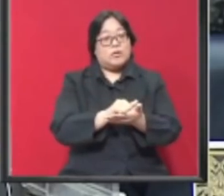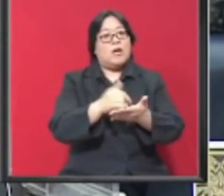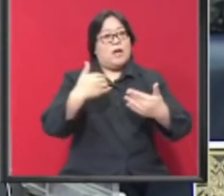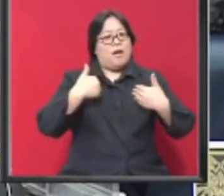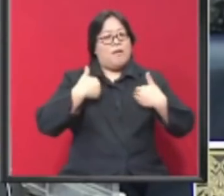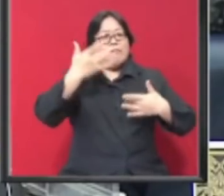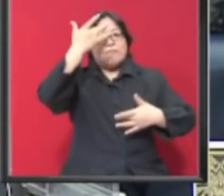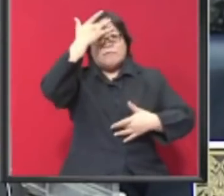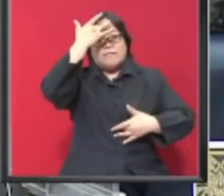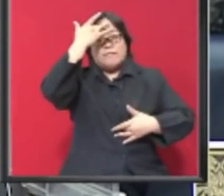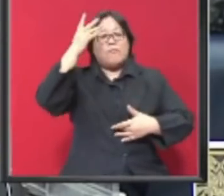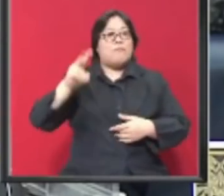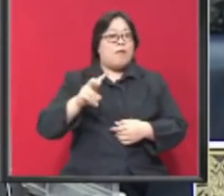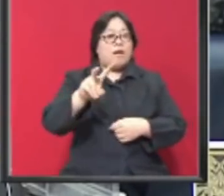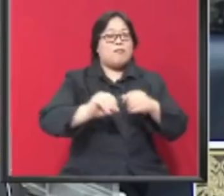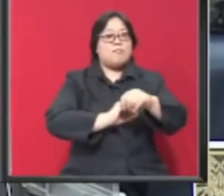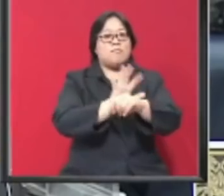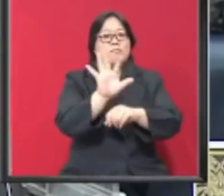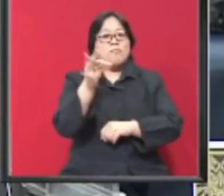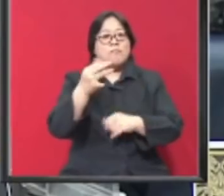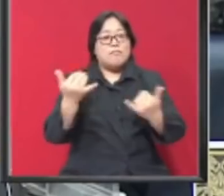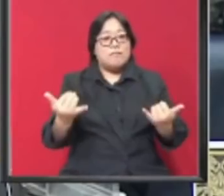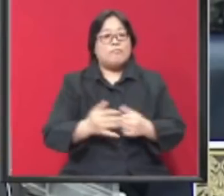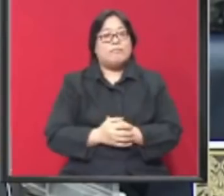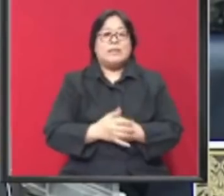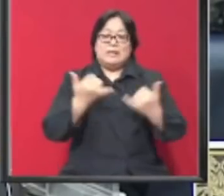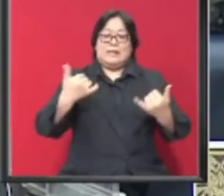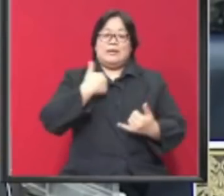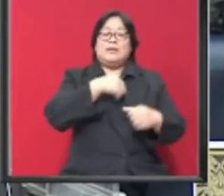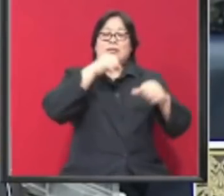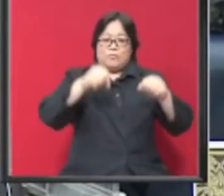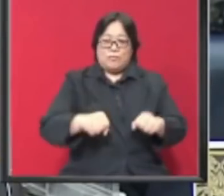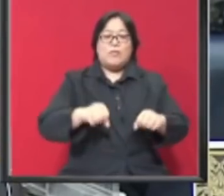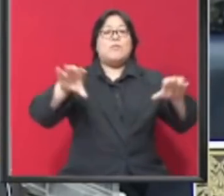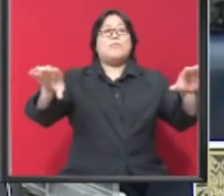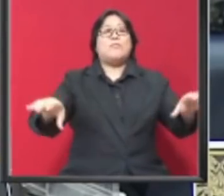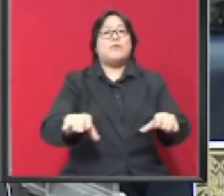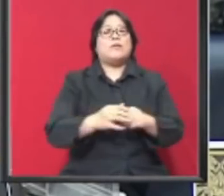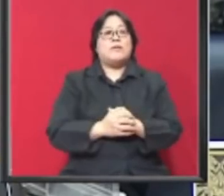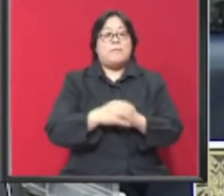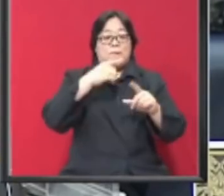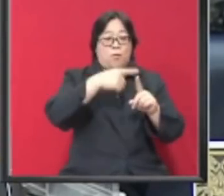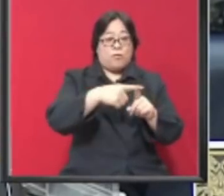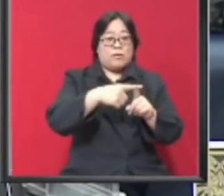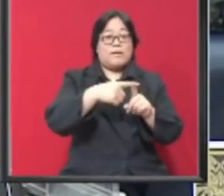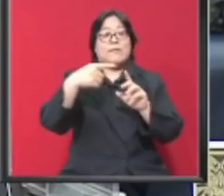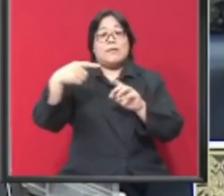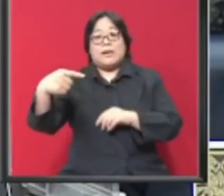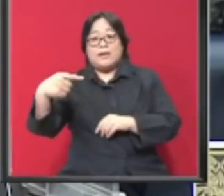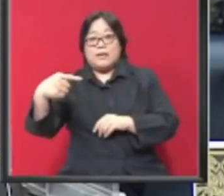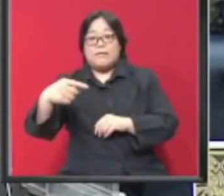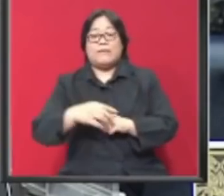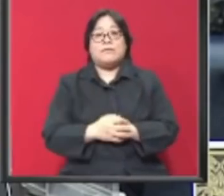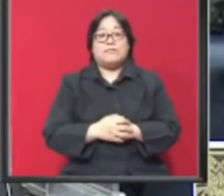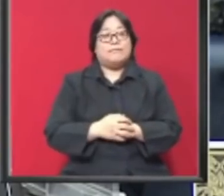dijangkiti penyakit where sini sekarang kita beli Tentukan sama ada positif ataupun tidak